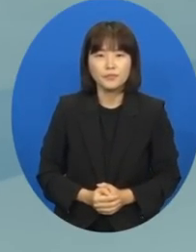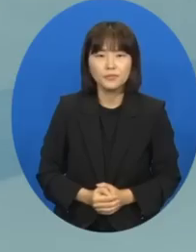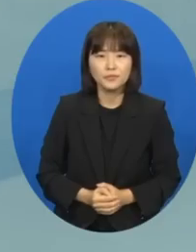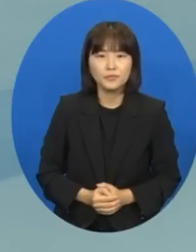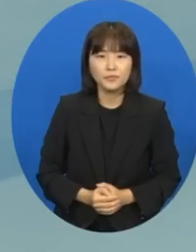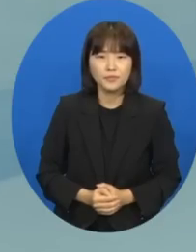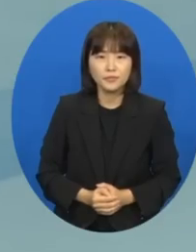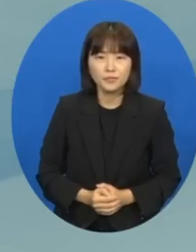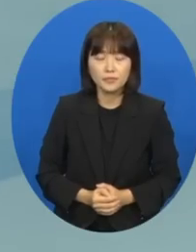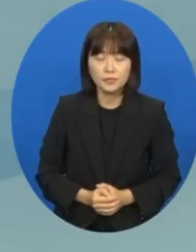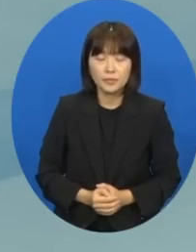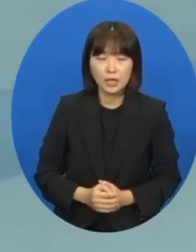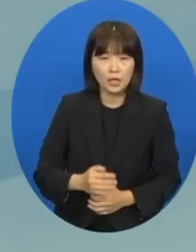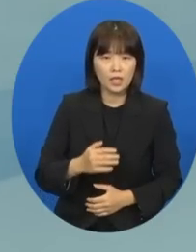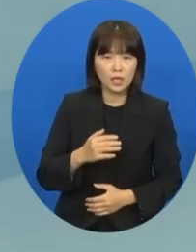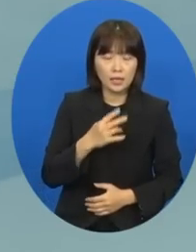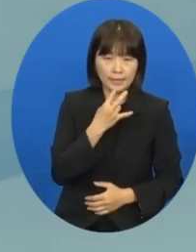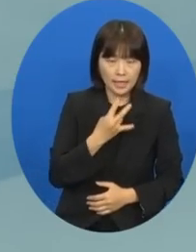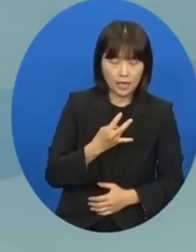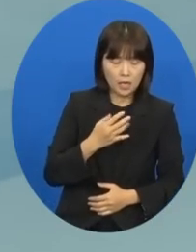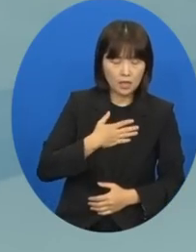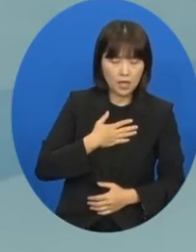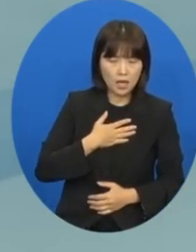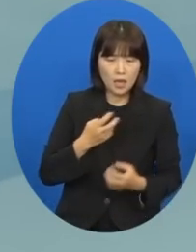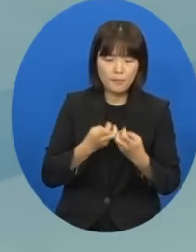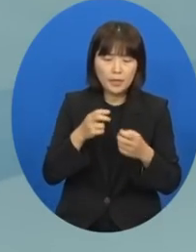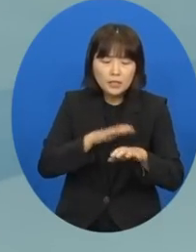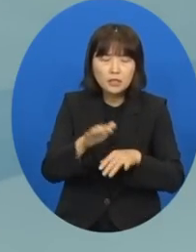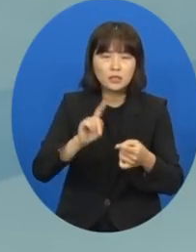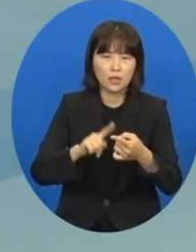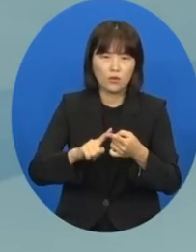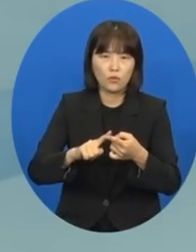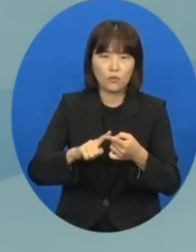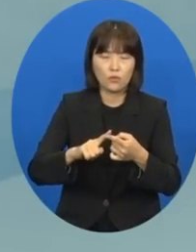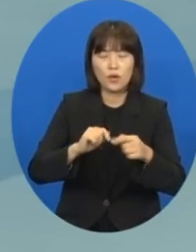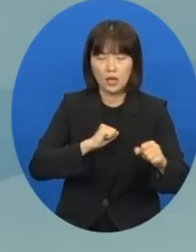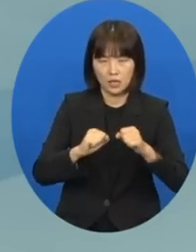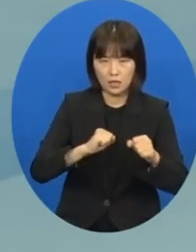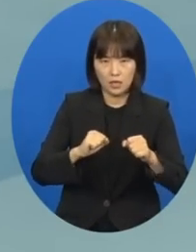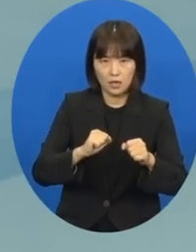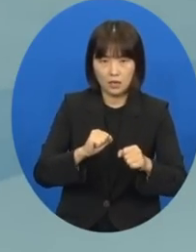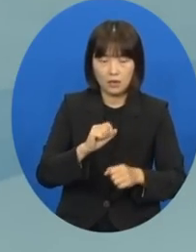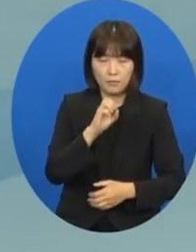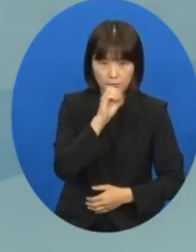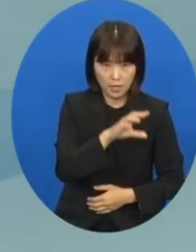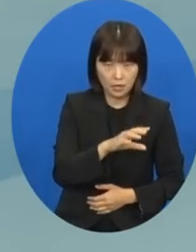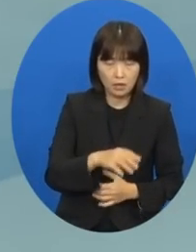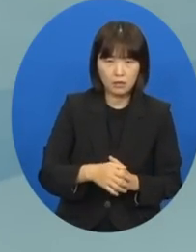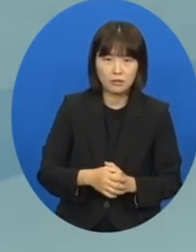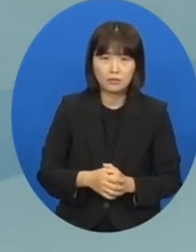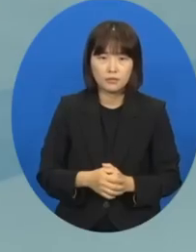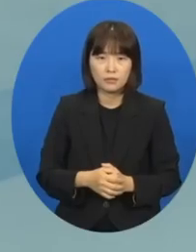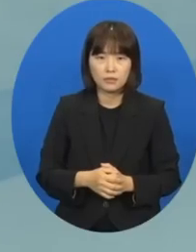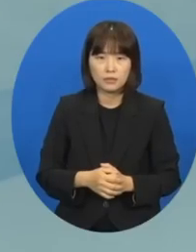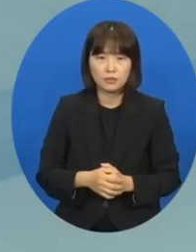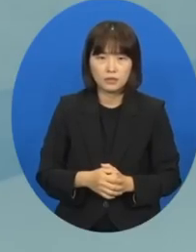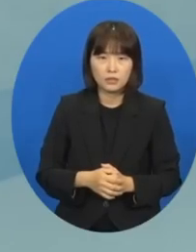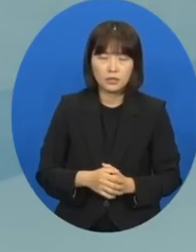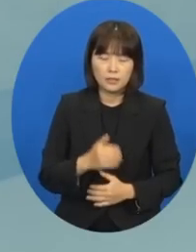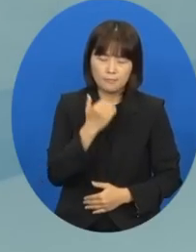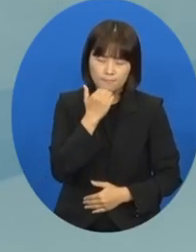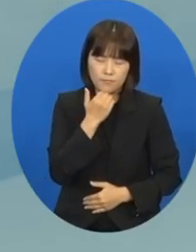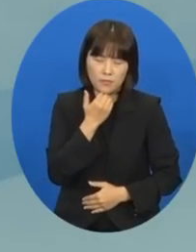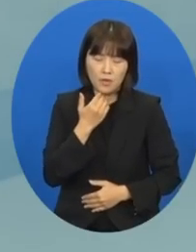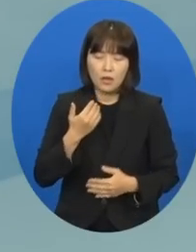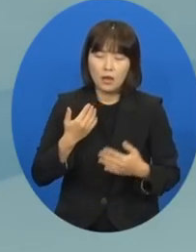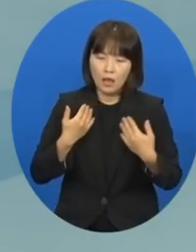그래서 내가 이제는 내 방식대로 하겠다는 것이죠. 어느 순간 기다리다가 지친 사례의 머릿속에 한